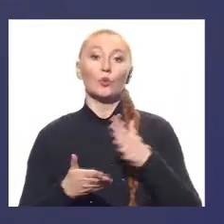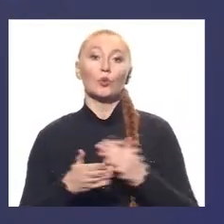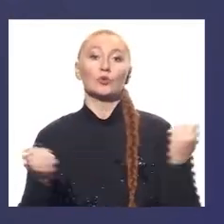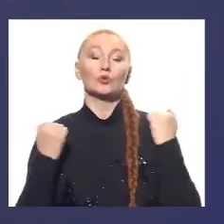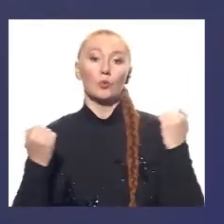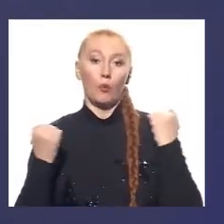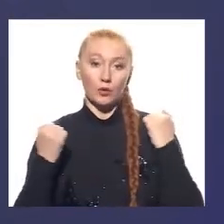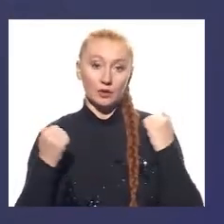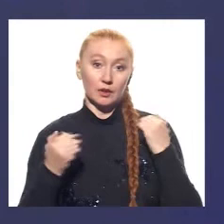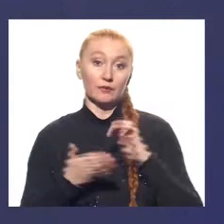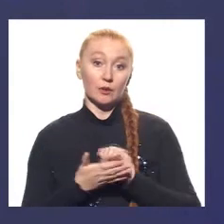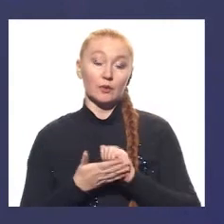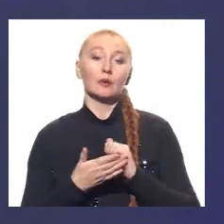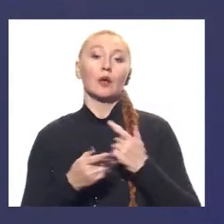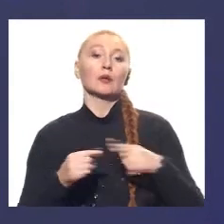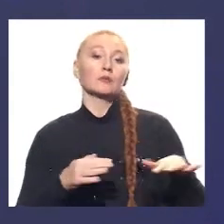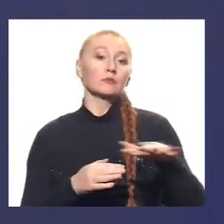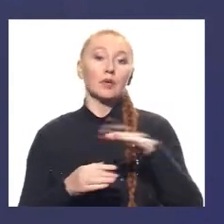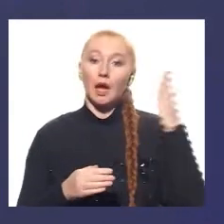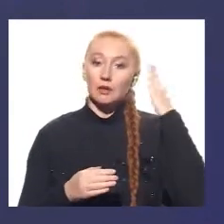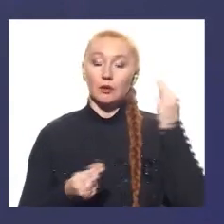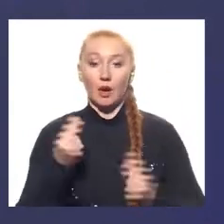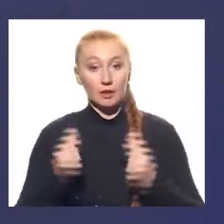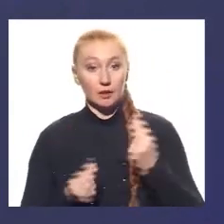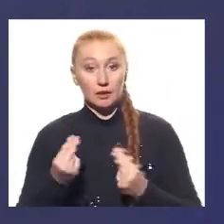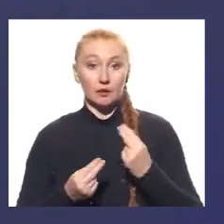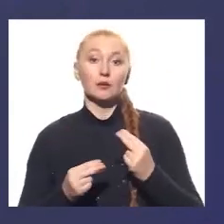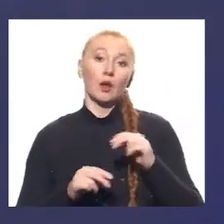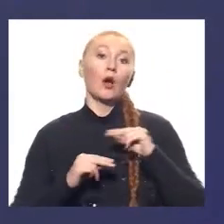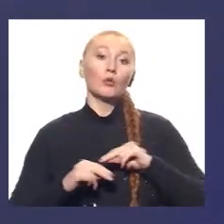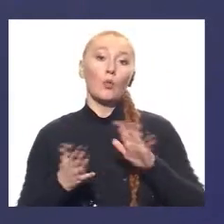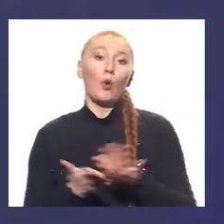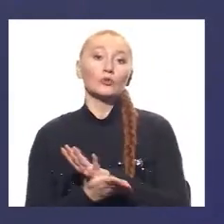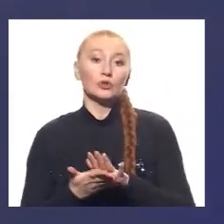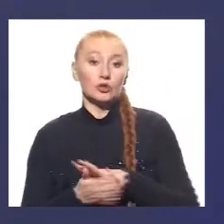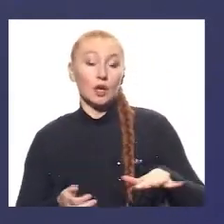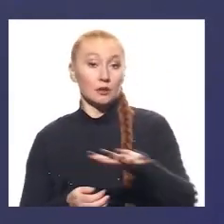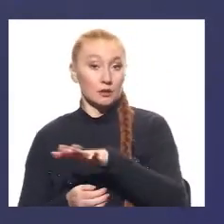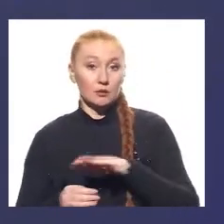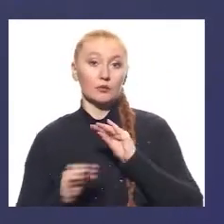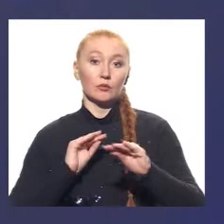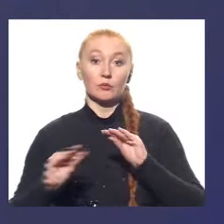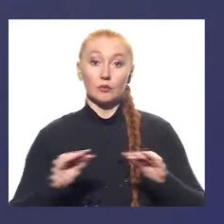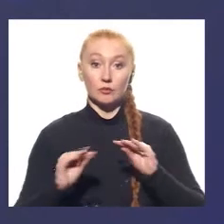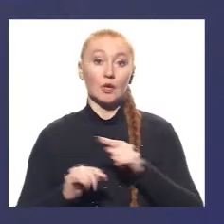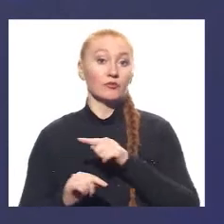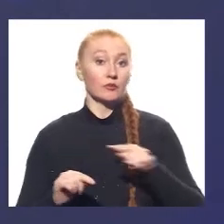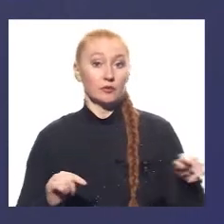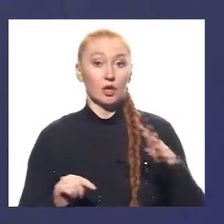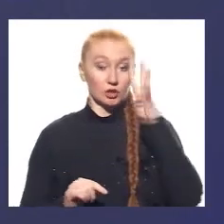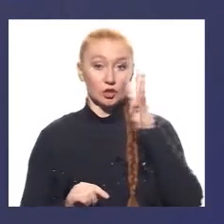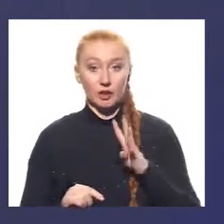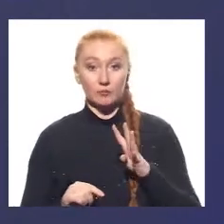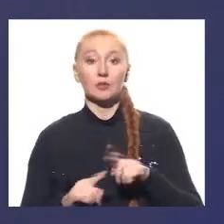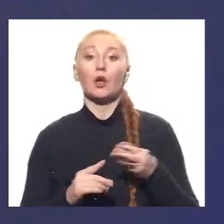спортивний майданчик, локації для інтелектуальних ігор. Роботи з очищення території та її облаштування тривають 4